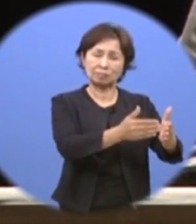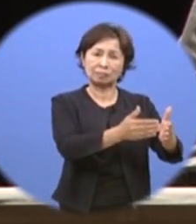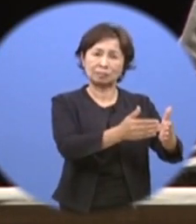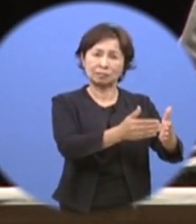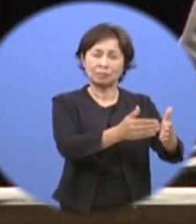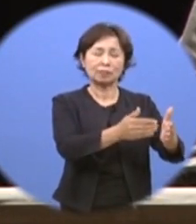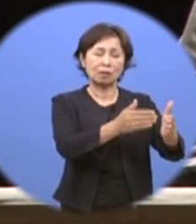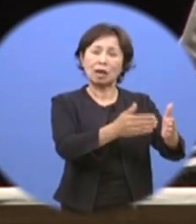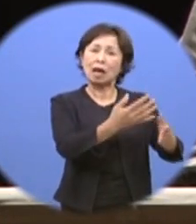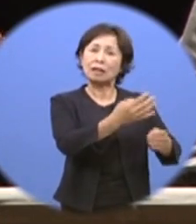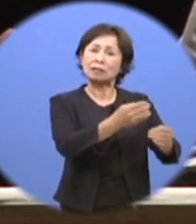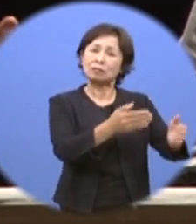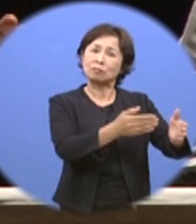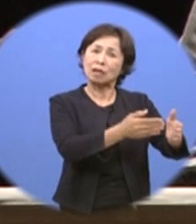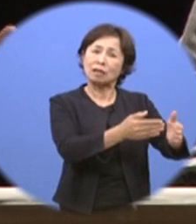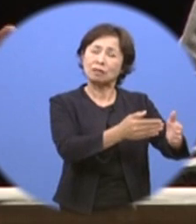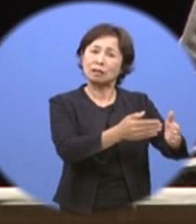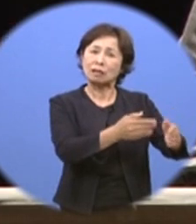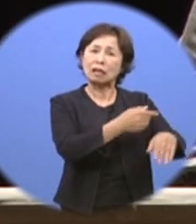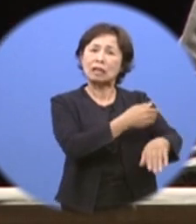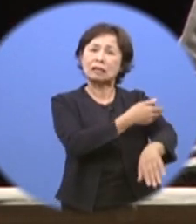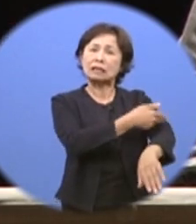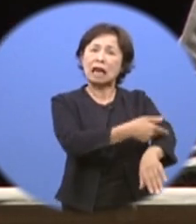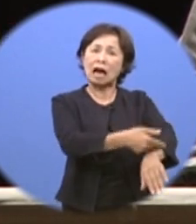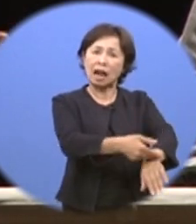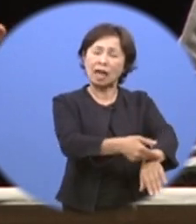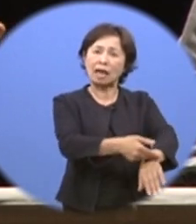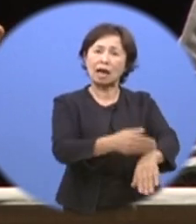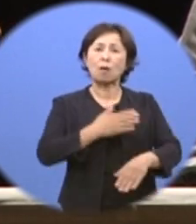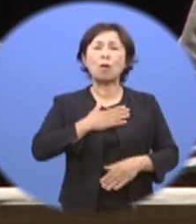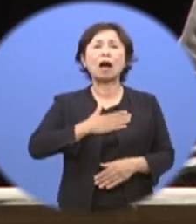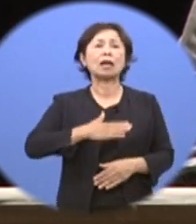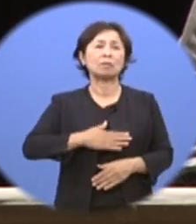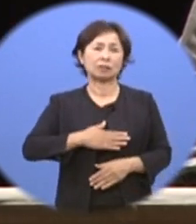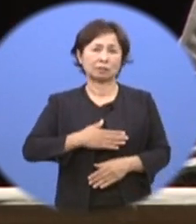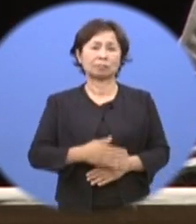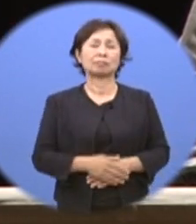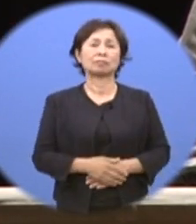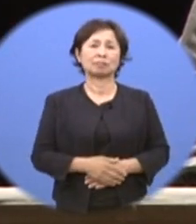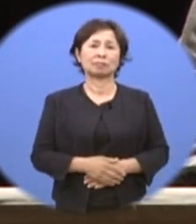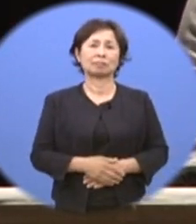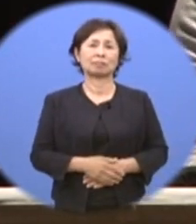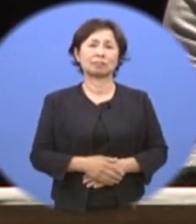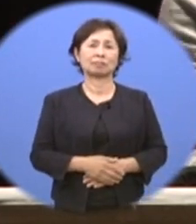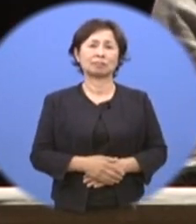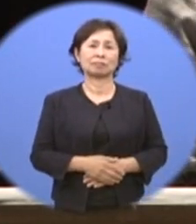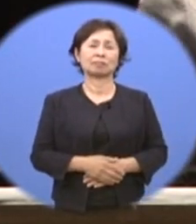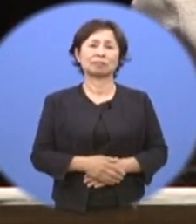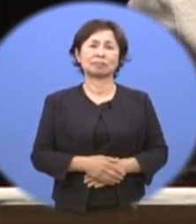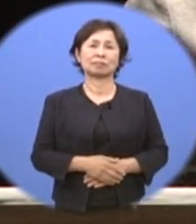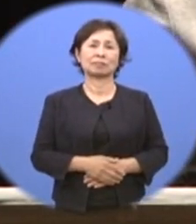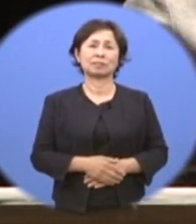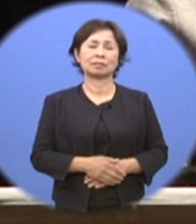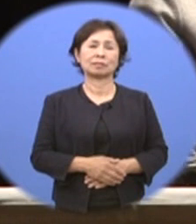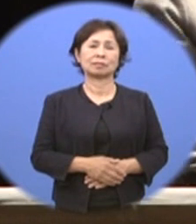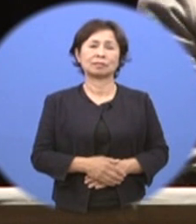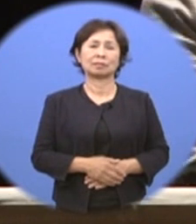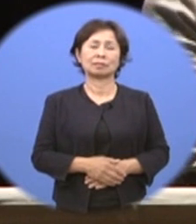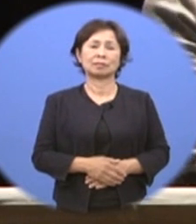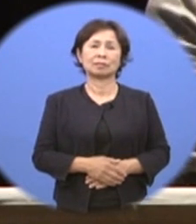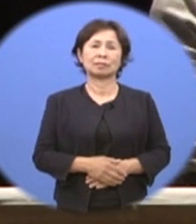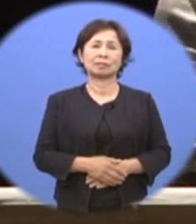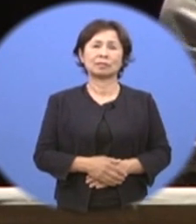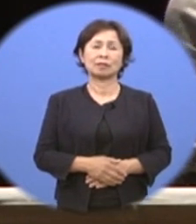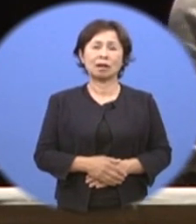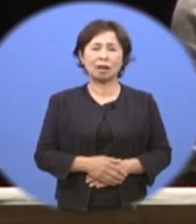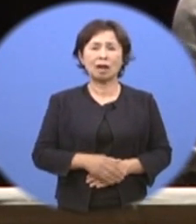は分かりますので、そういう時間的な経過というものもある。種類によってですね、病気の種類によって違うと思うんですけれども、それと急激に発